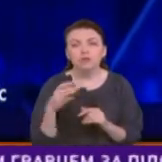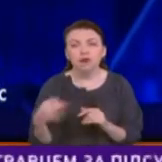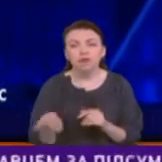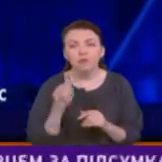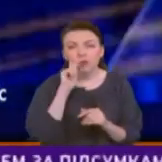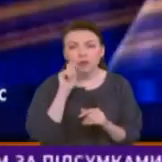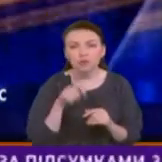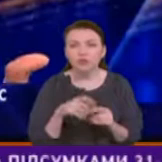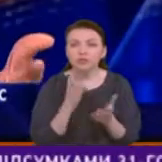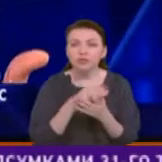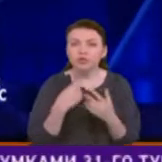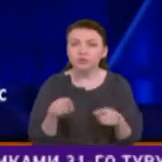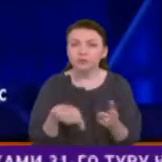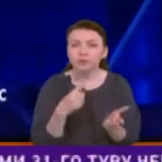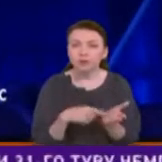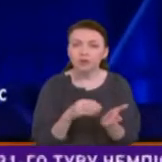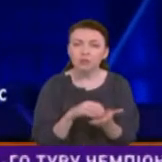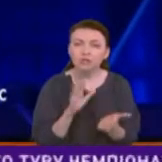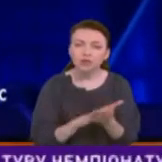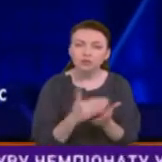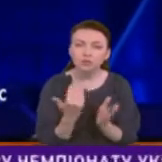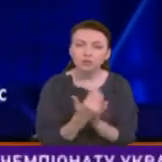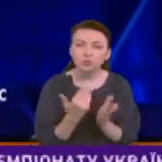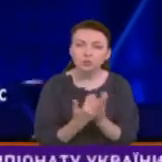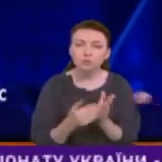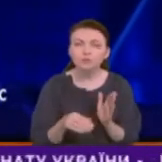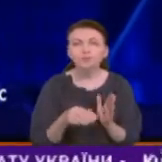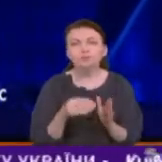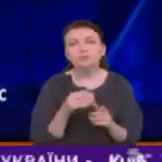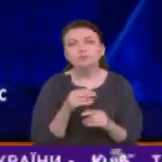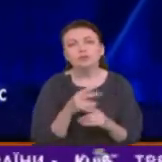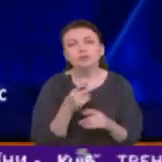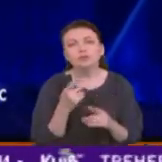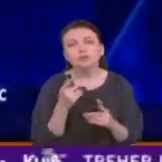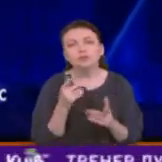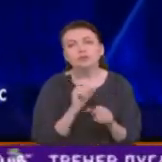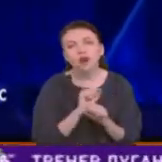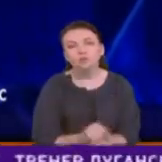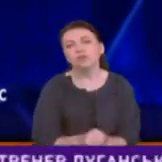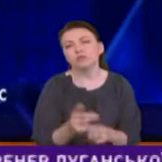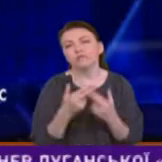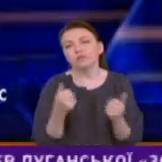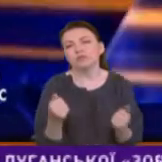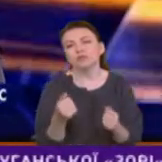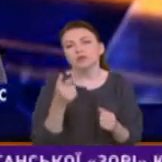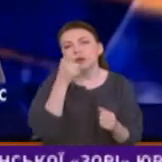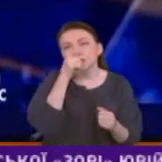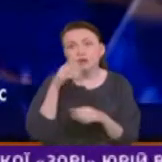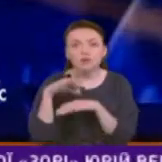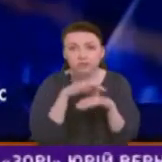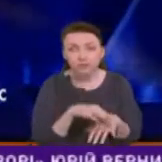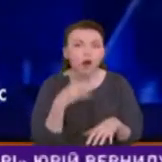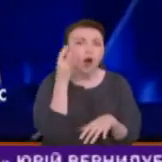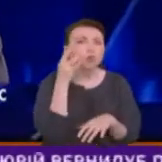там питання є інші, знов-таки, реєстрація статуту ПЦУ. Загальмовано все-таки визнання. Потім, слухайте, грека завели, а румуни